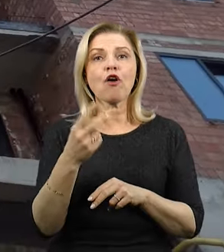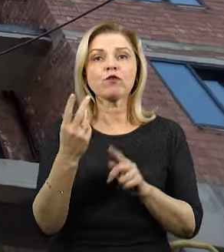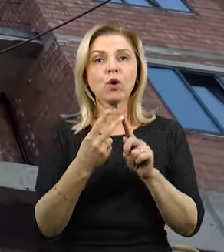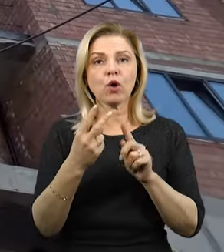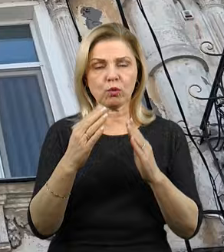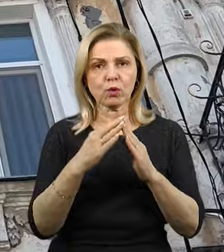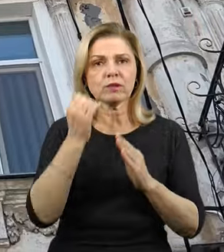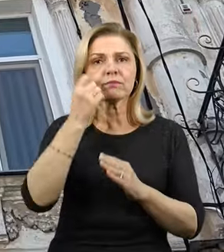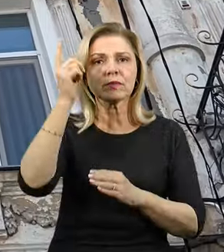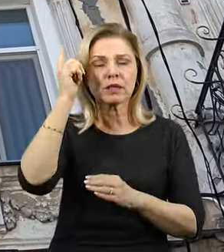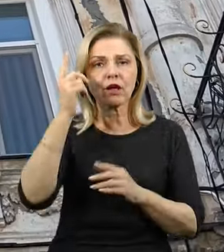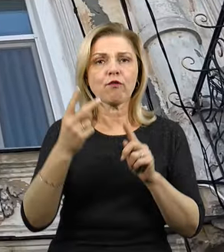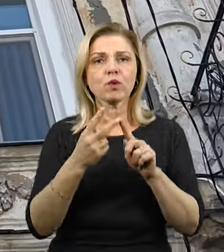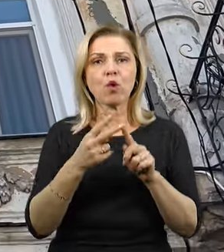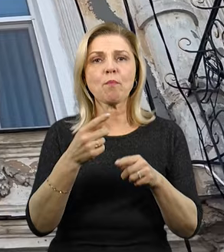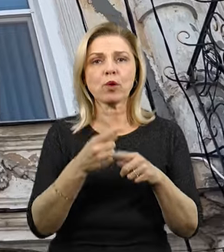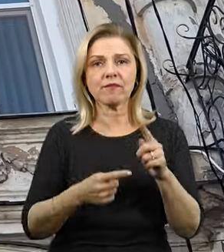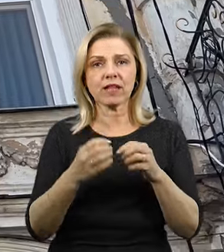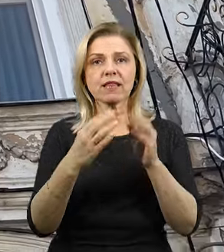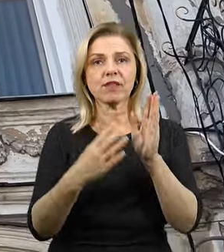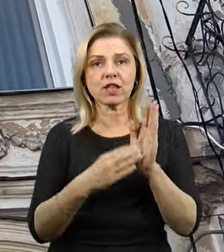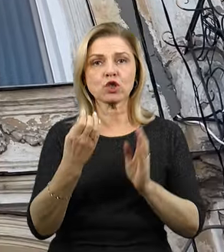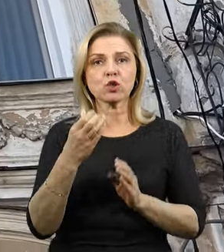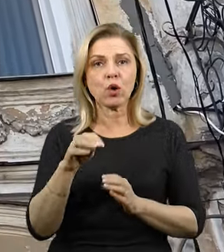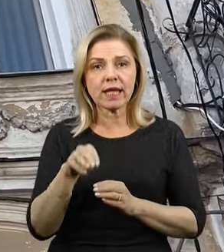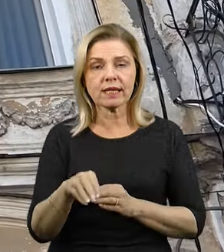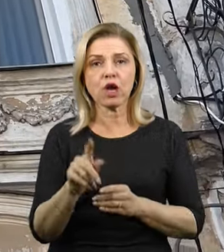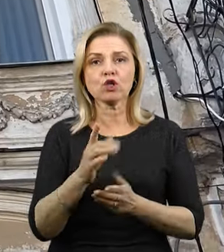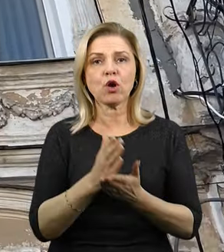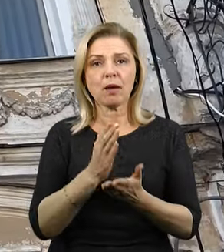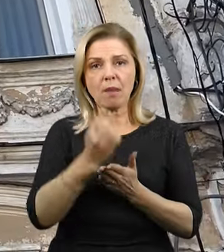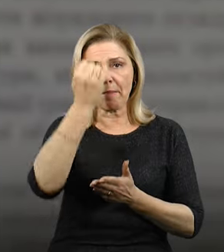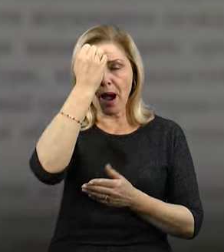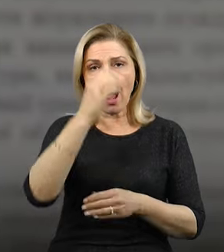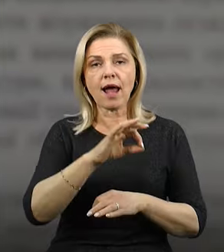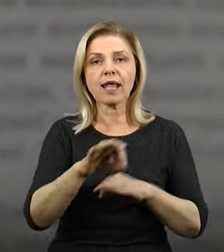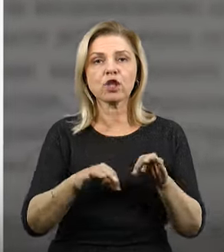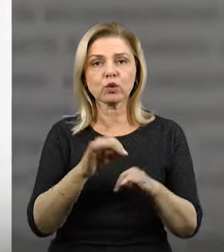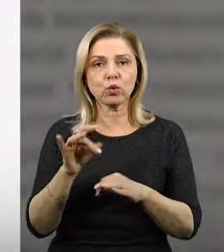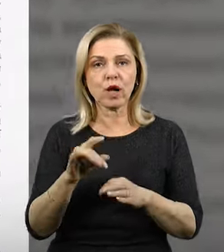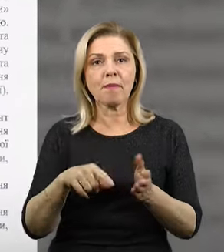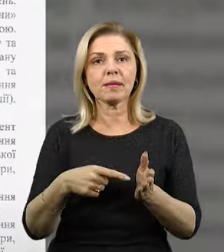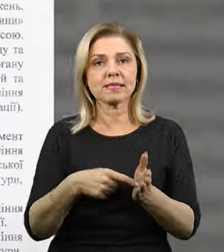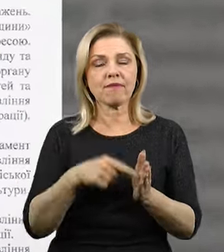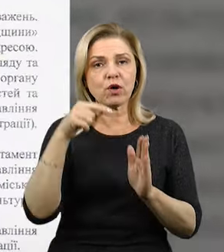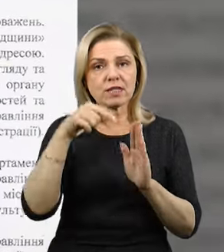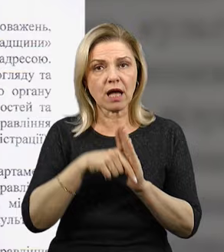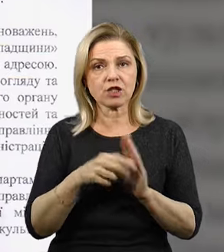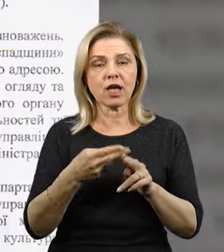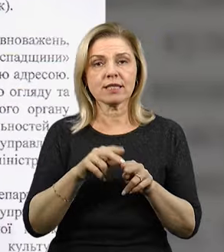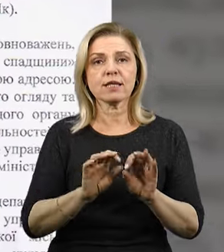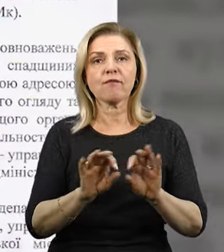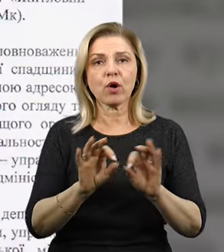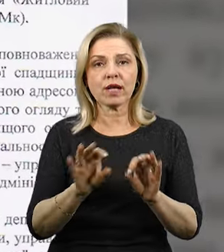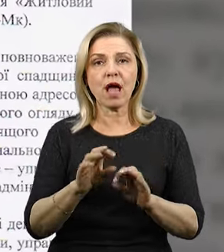половини X століття який має статус пам'ятки архітектури місцевого значення Про це повідомили у відділі охорони культурної